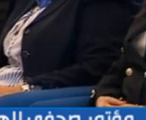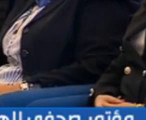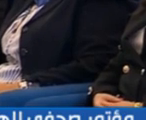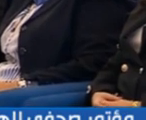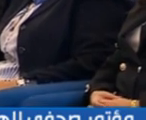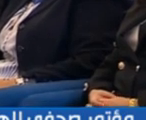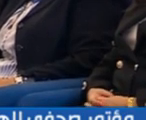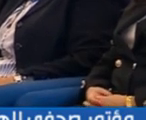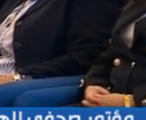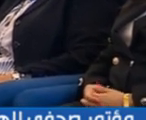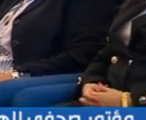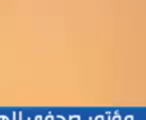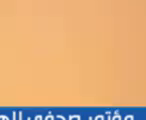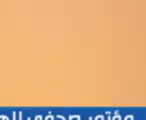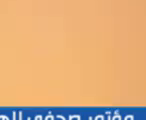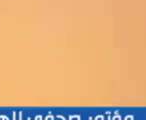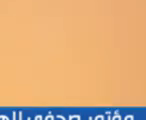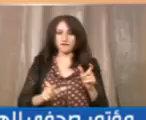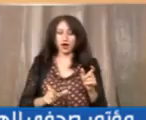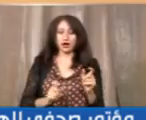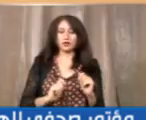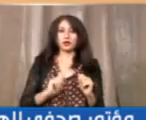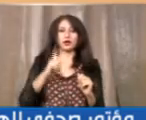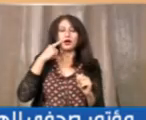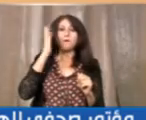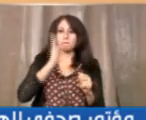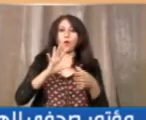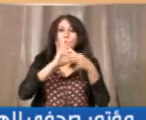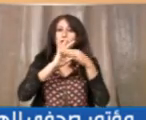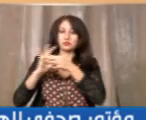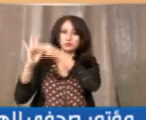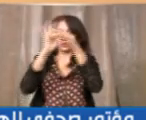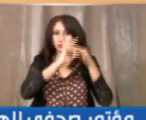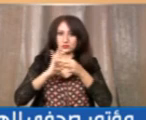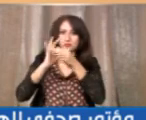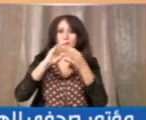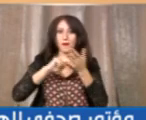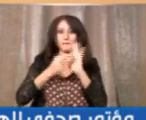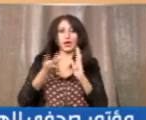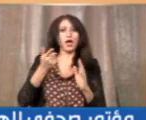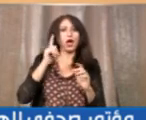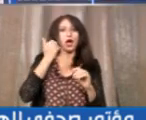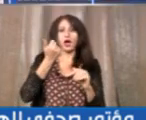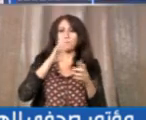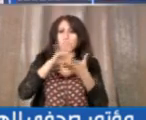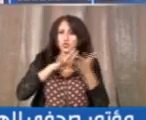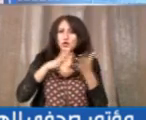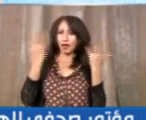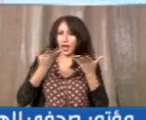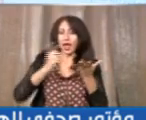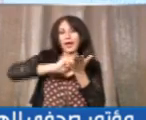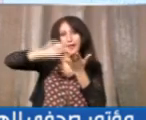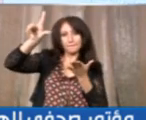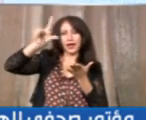باداره الصفحه اللي تقدر لامكانيه التواصل وتلقي الشكاوى وان كانت موجوده نقدر نرد عليها